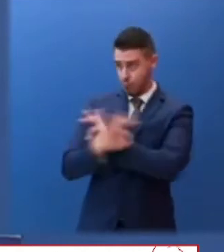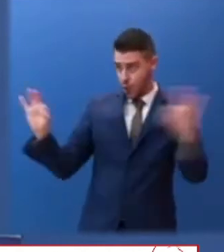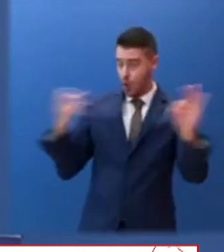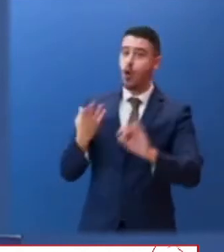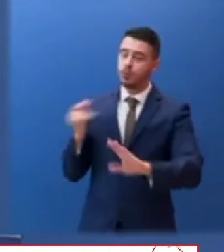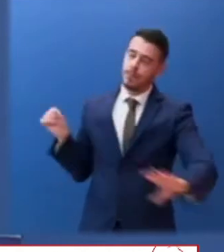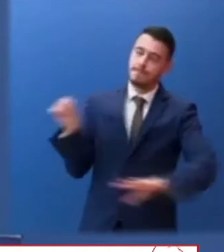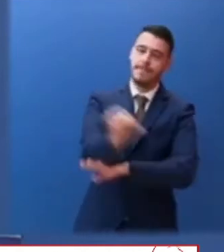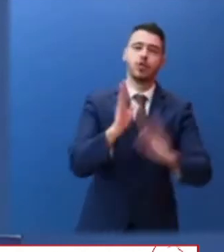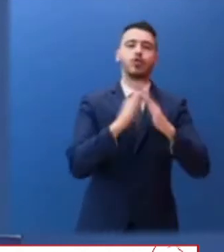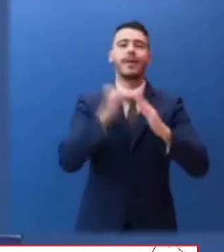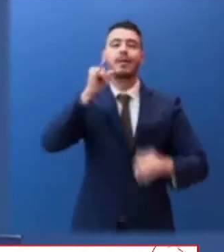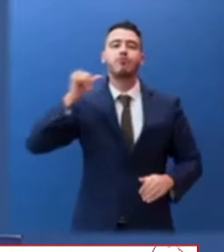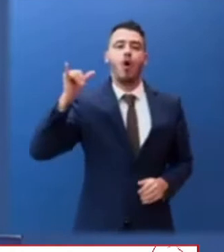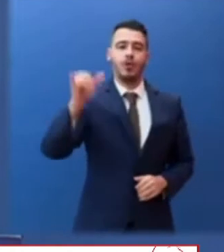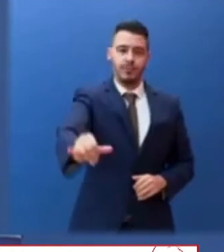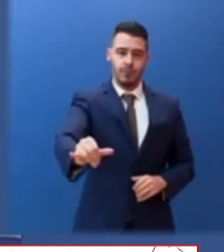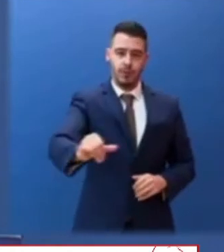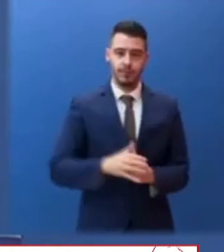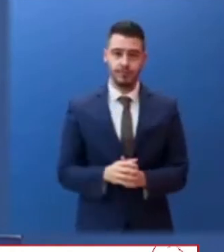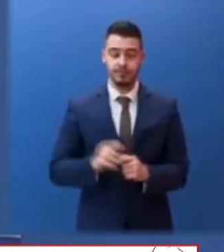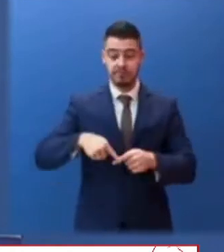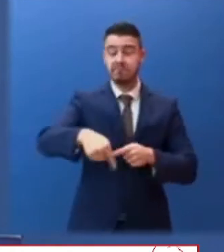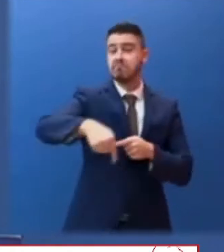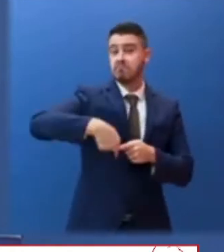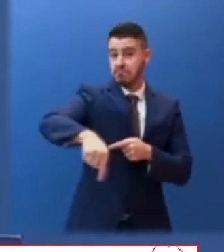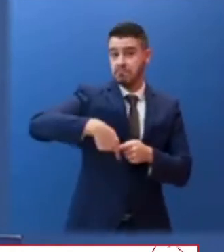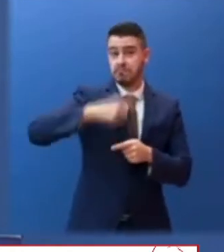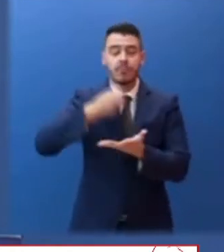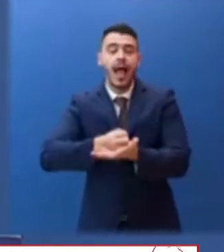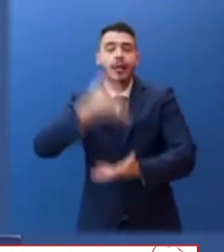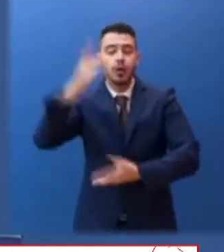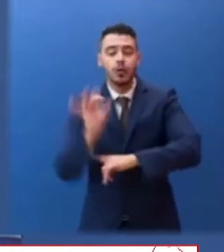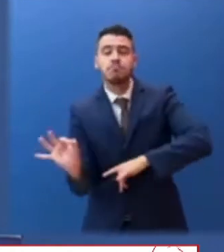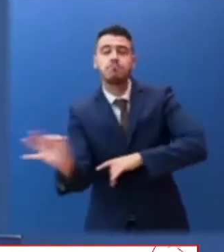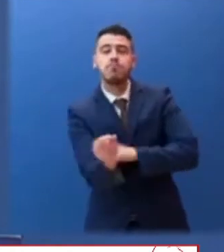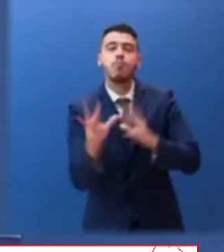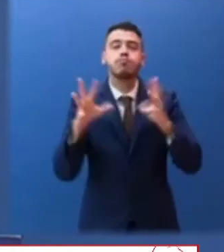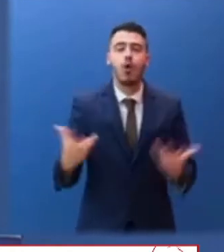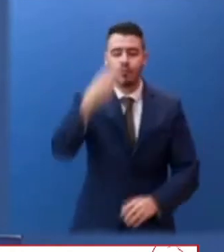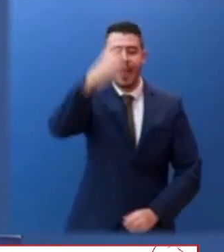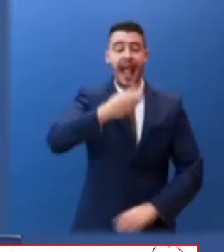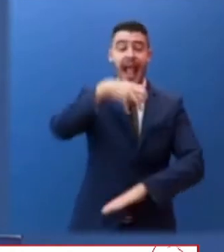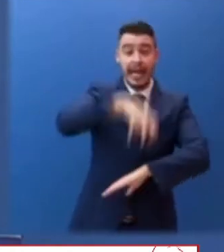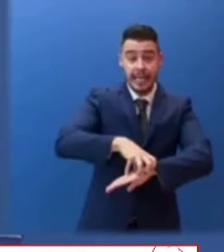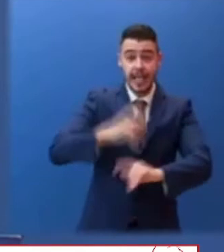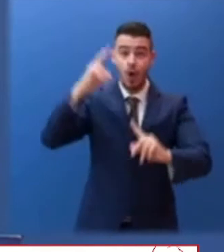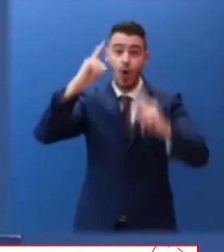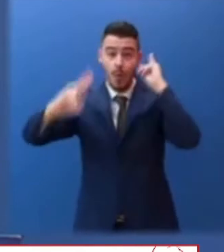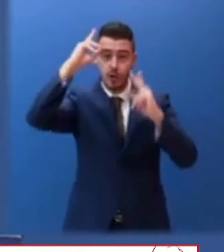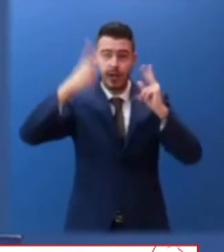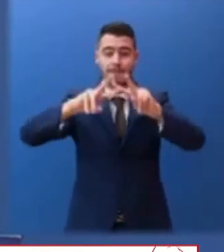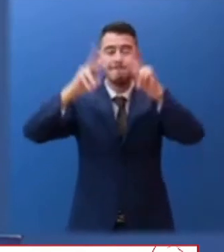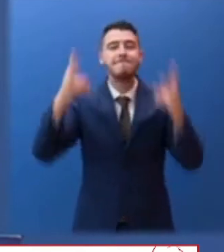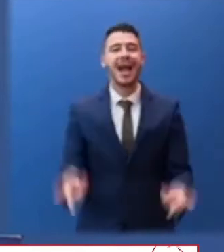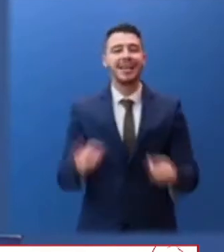Αξιολογώντας την εξέλιξη των επιδημιολογικών δεδομένων τις επόμενες ημέρες, ειδικά για τις εκκλησίες, τα κομμωτήρια και το λιανεμπόριο